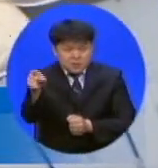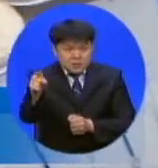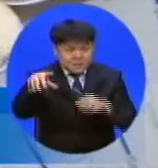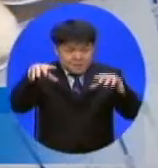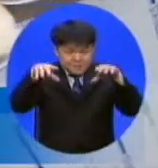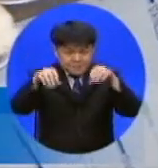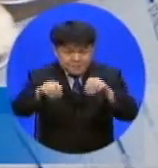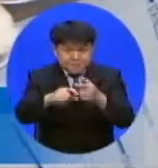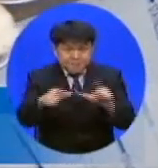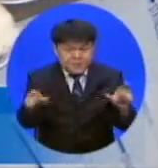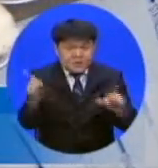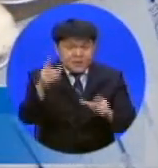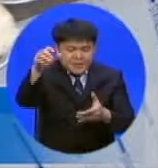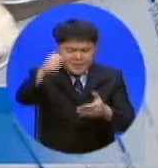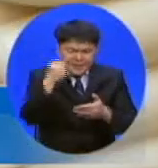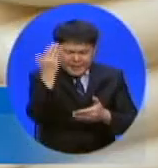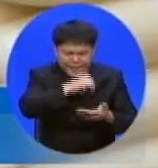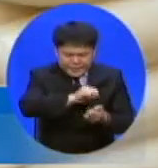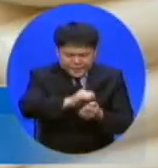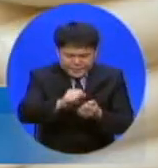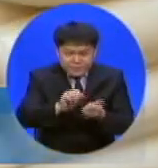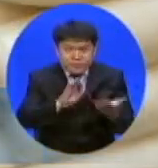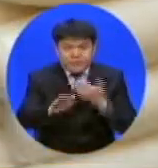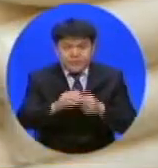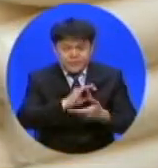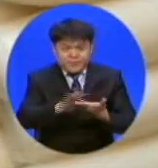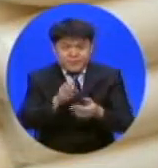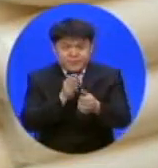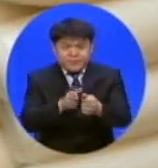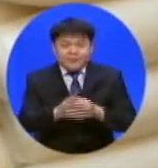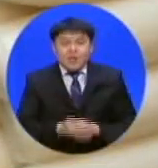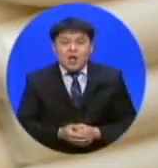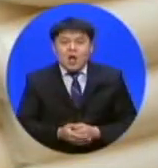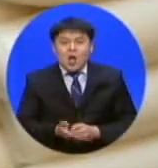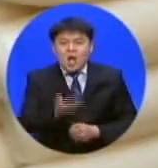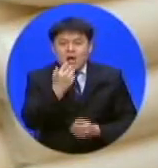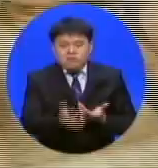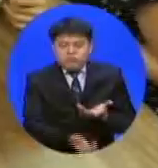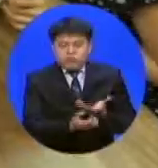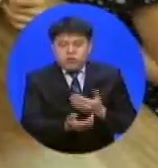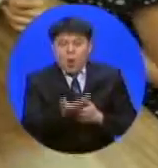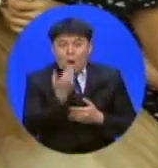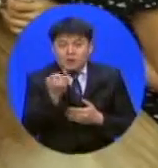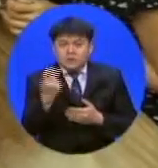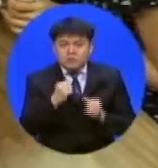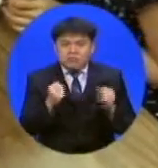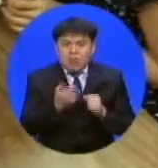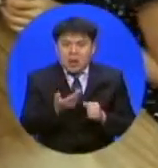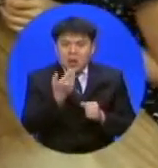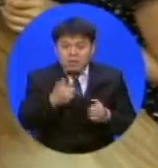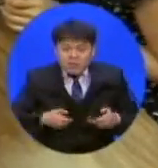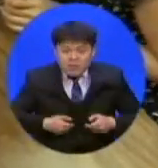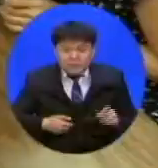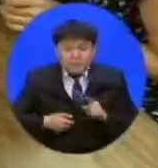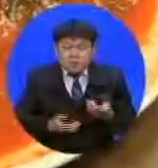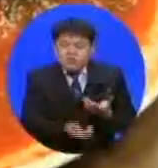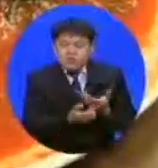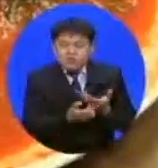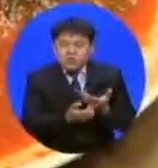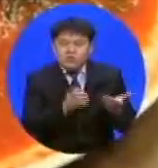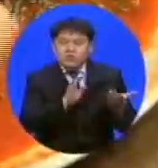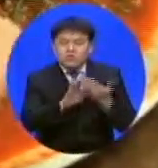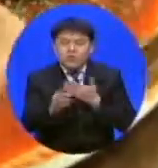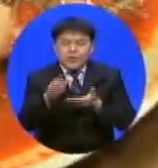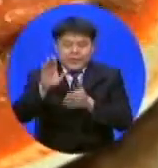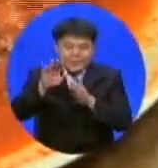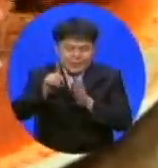건조되는 식재료 등은 깨끗이 씻어서 사용하시고요. 음식은 끓여 먹어야 하며 차게 먹어야 하는 음식도 끓인 후 식혀서 먹는